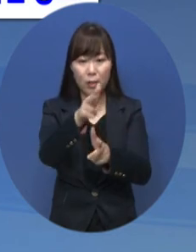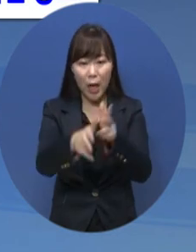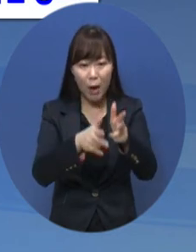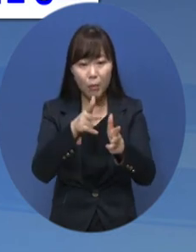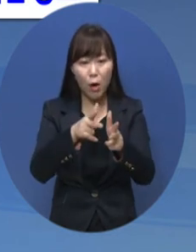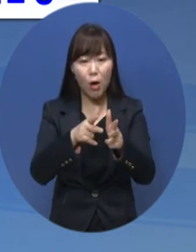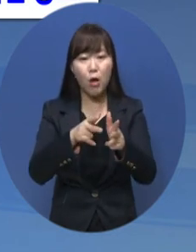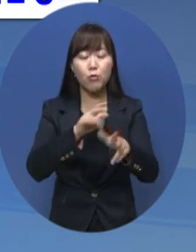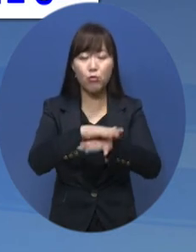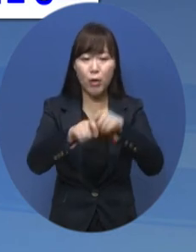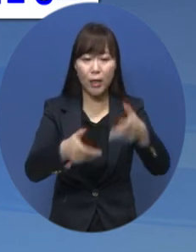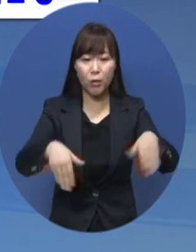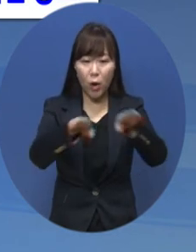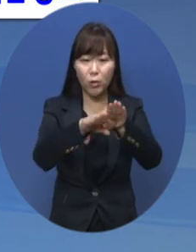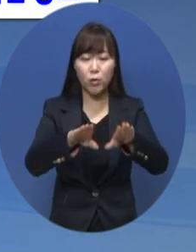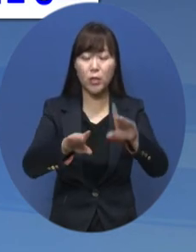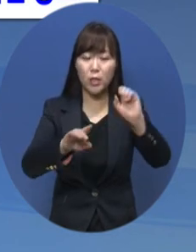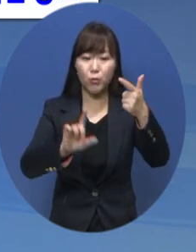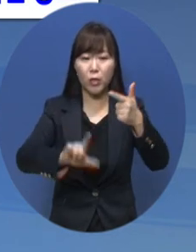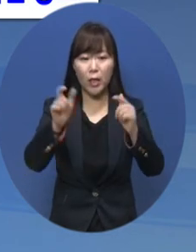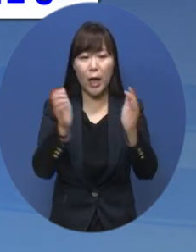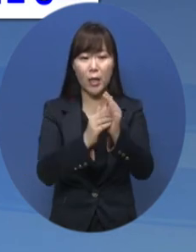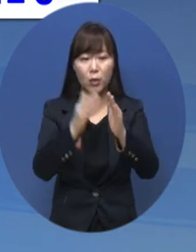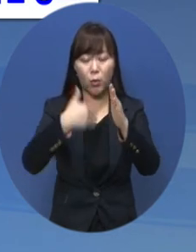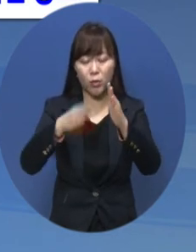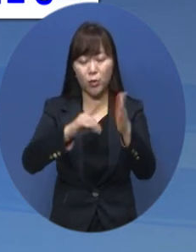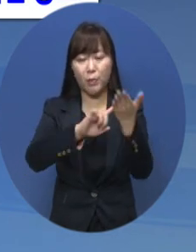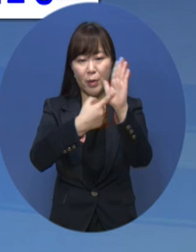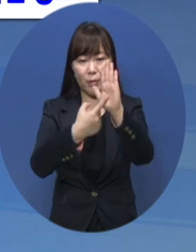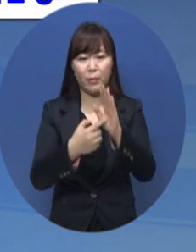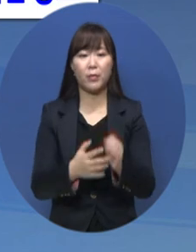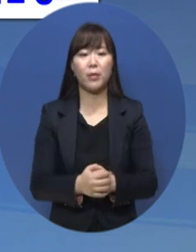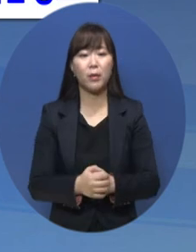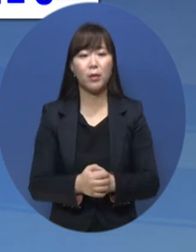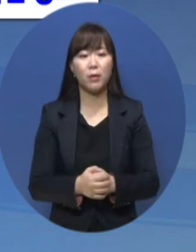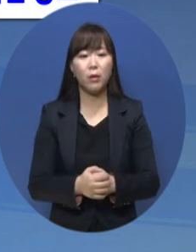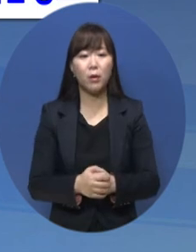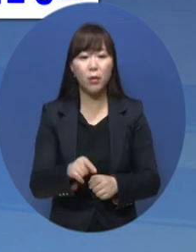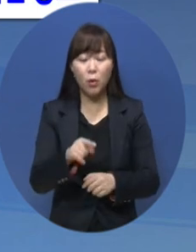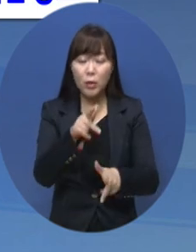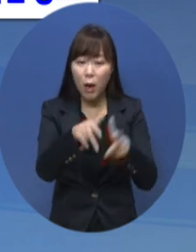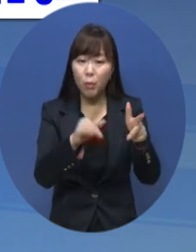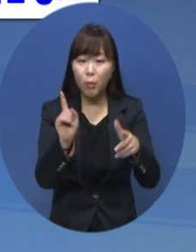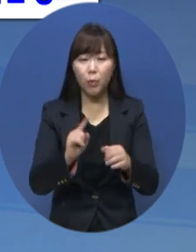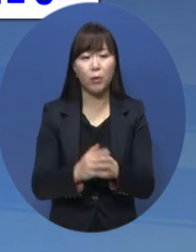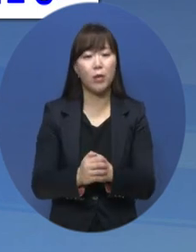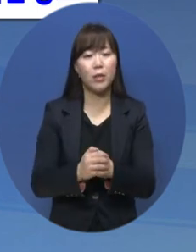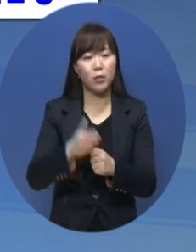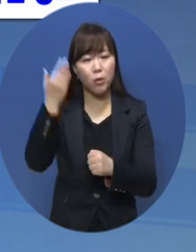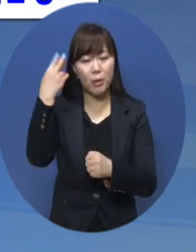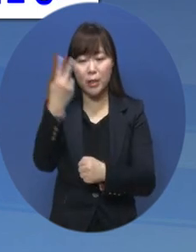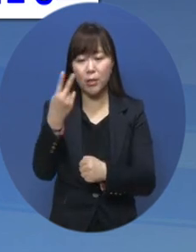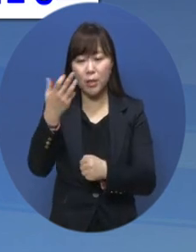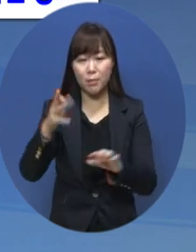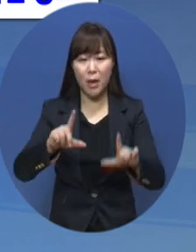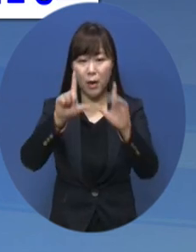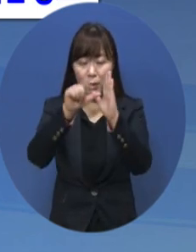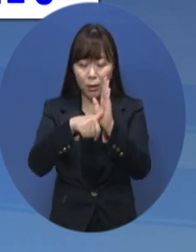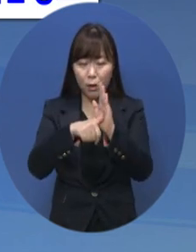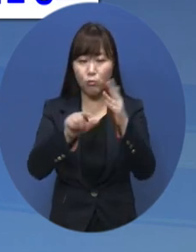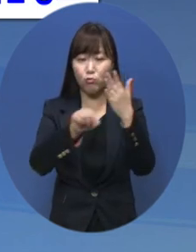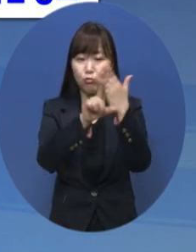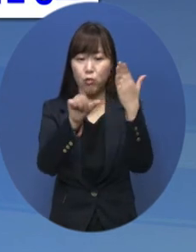오는 16일까지 공개 모집합니다. 발달장애인 부모교육지원사업은 지난 2018년